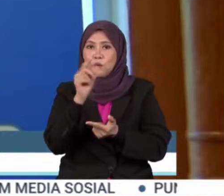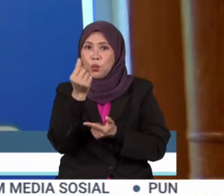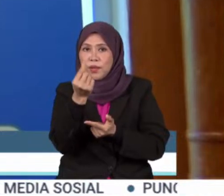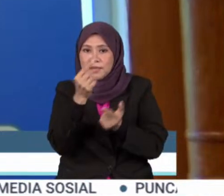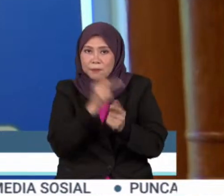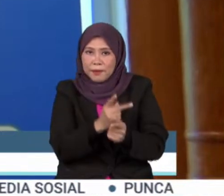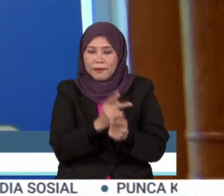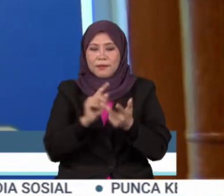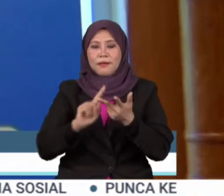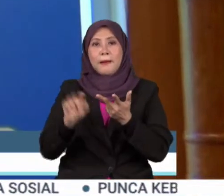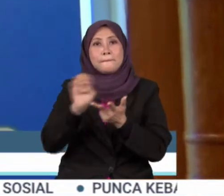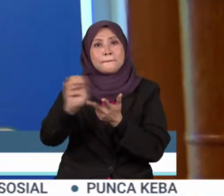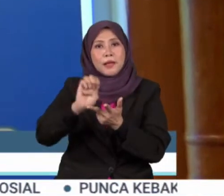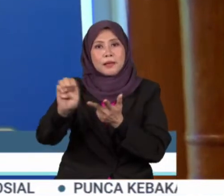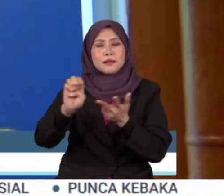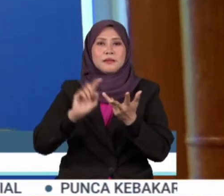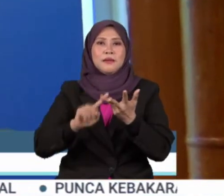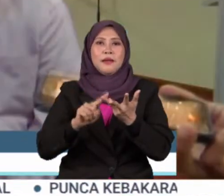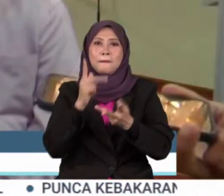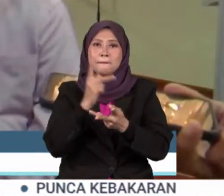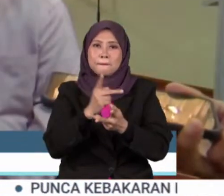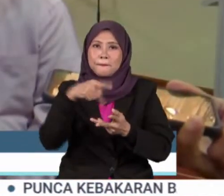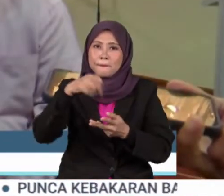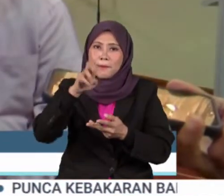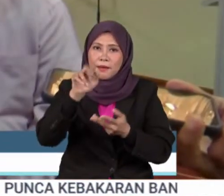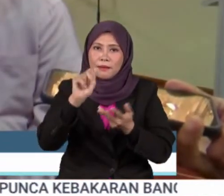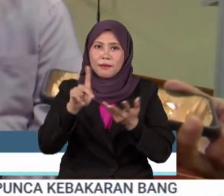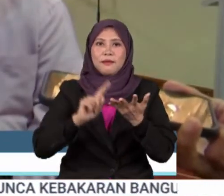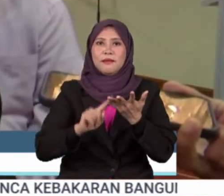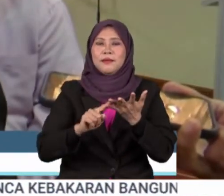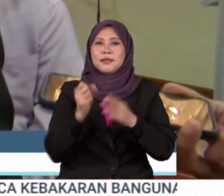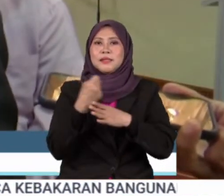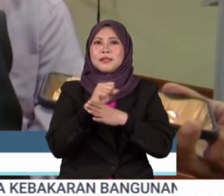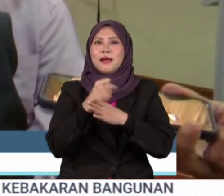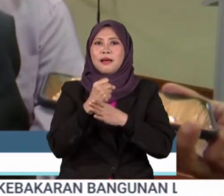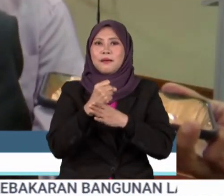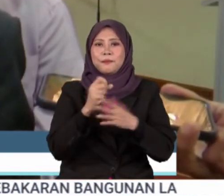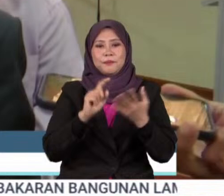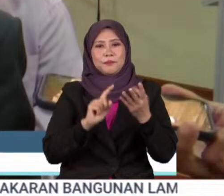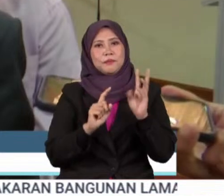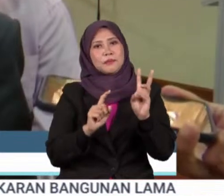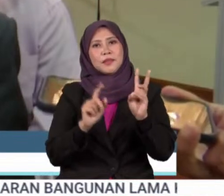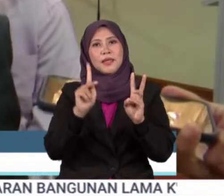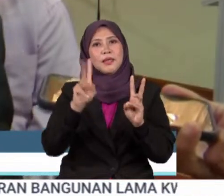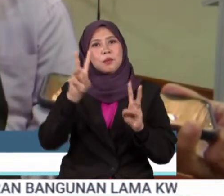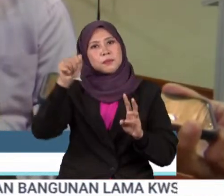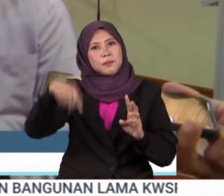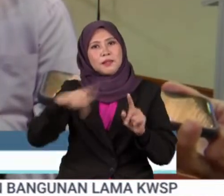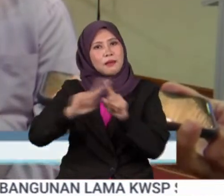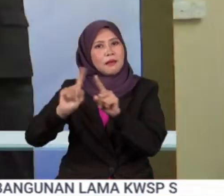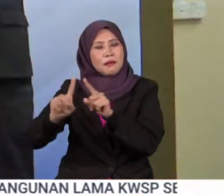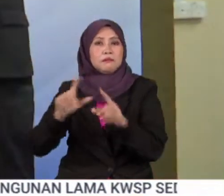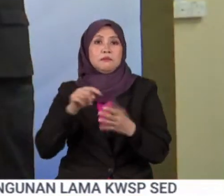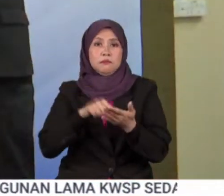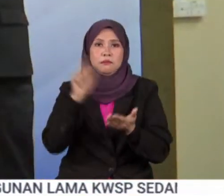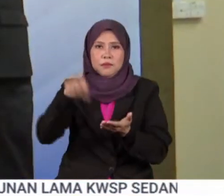Zakat Emas zakat perak kalau ada zakat saham dan sebagainya